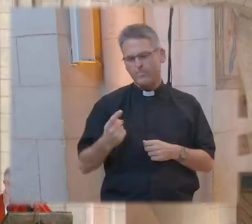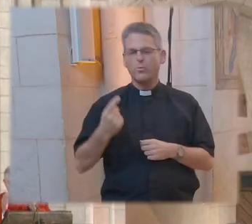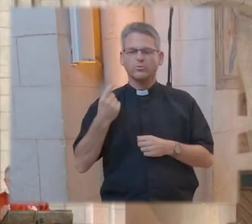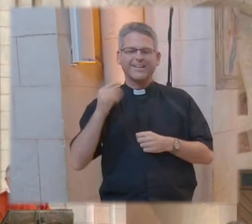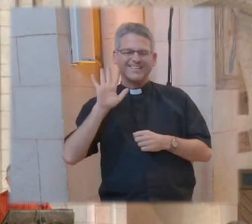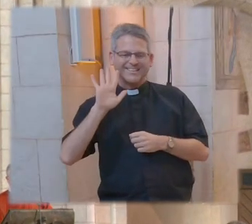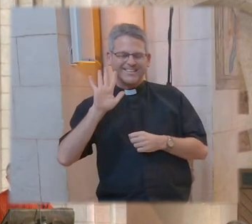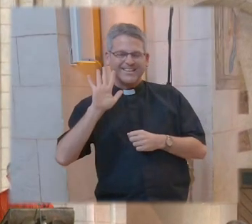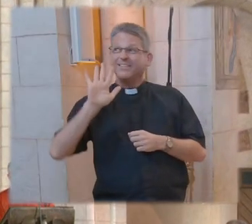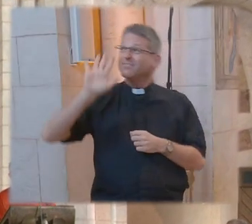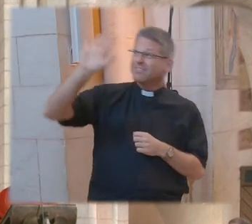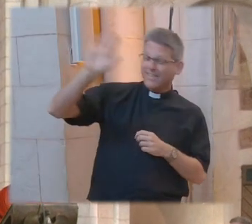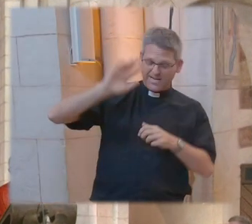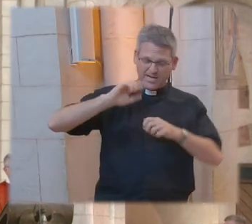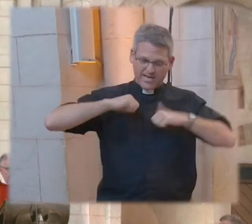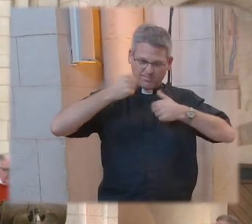vorzutragen.